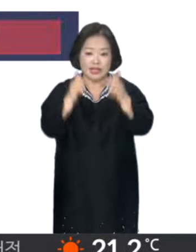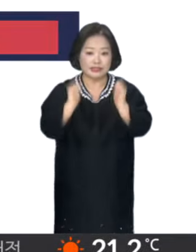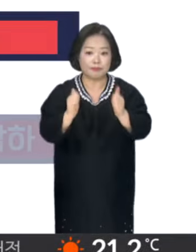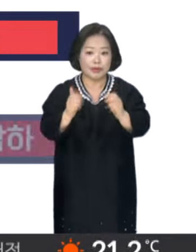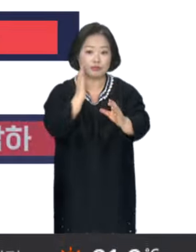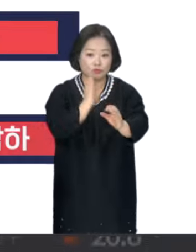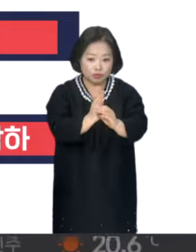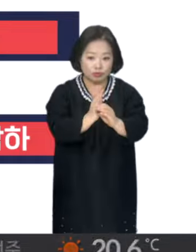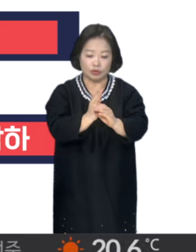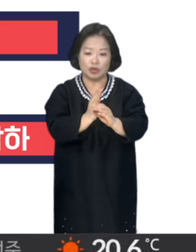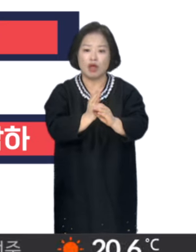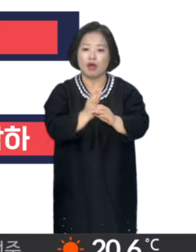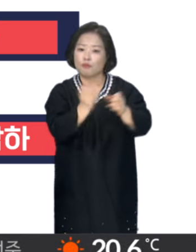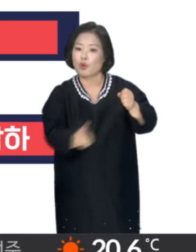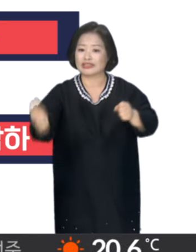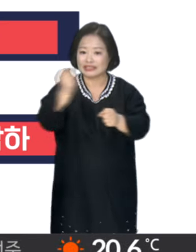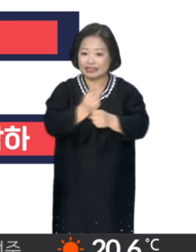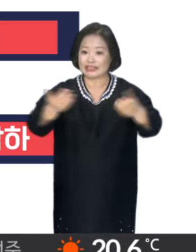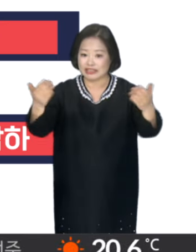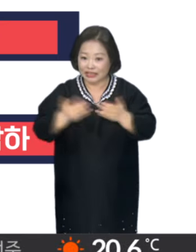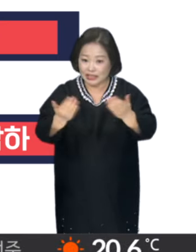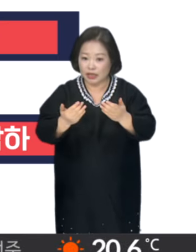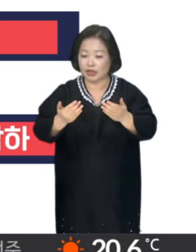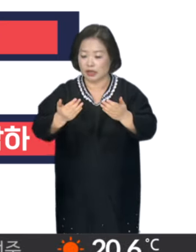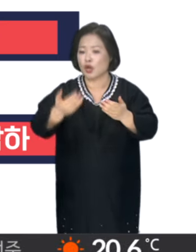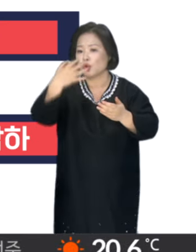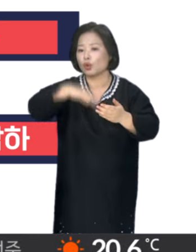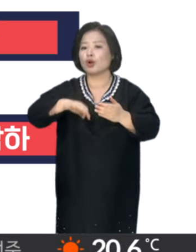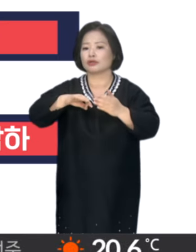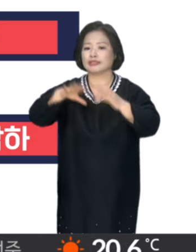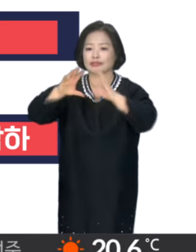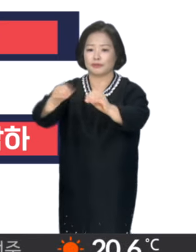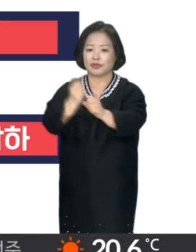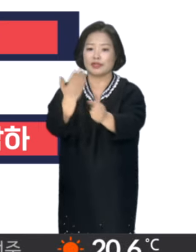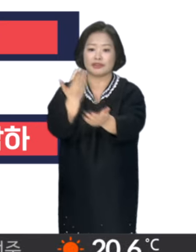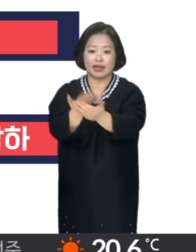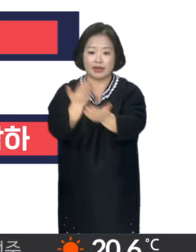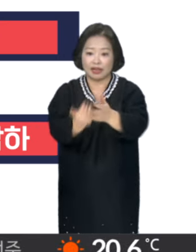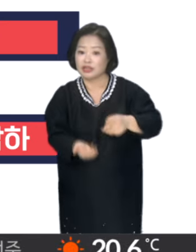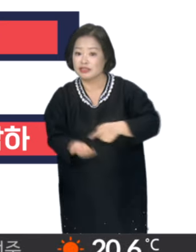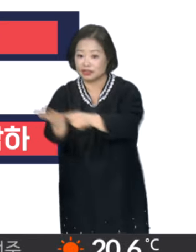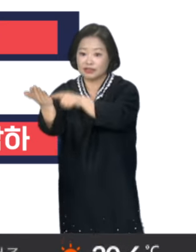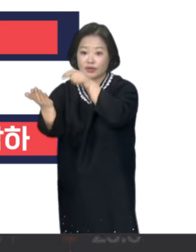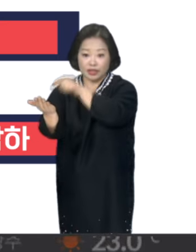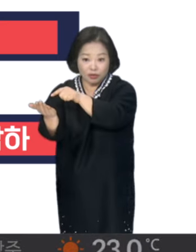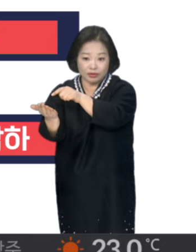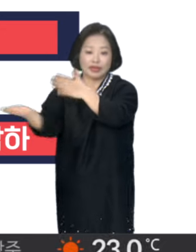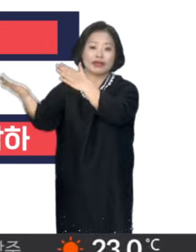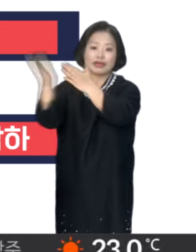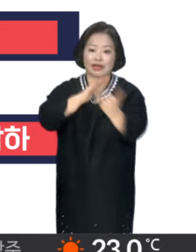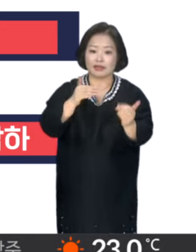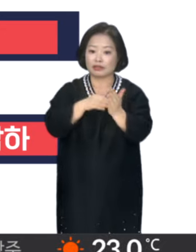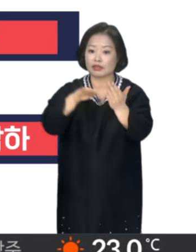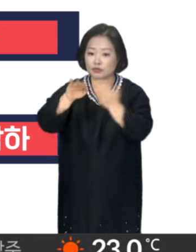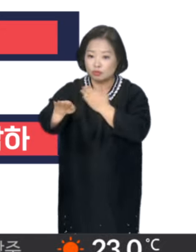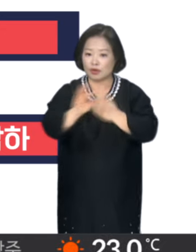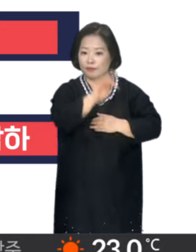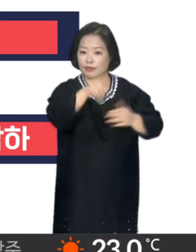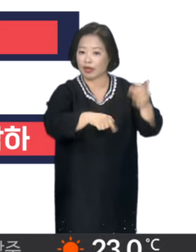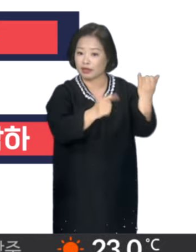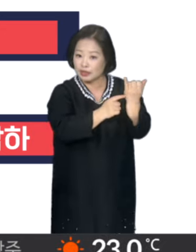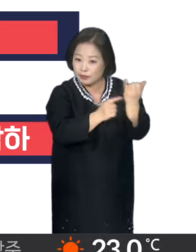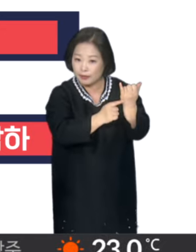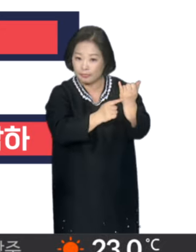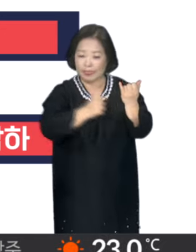진행되는 동안 일단 복직 명령의 효력을 멈춰달라며 낸 집행정지 신청이 재차 각하된 이후 박 후보는